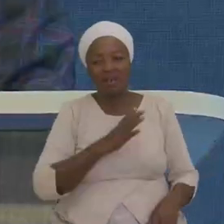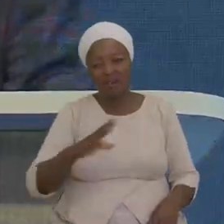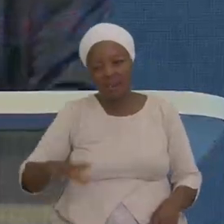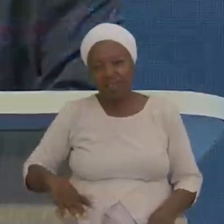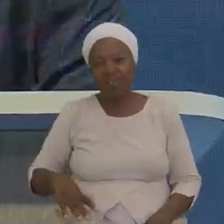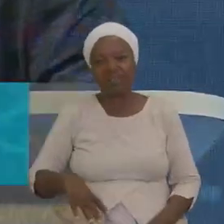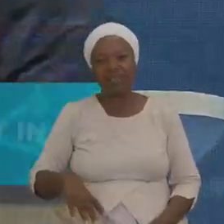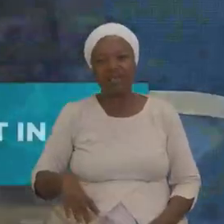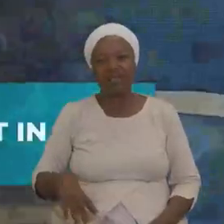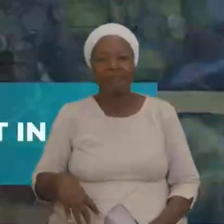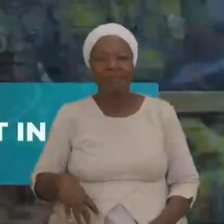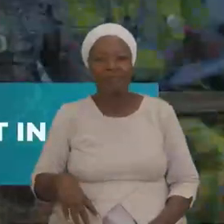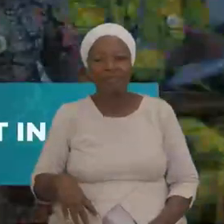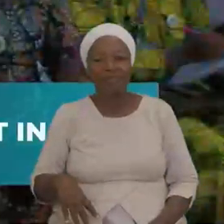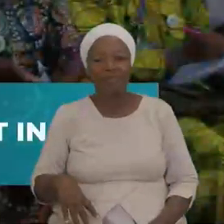abondante en Christ.